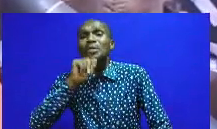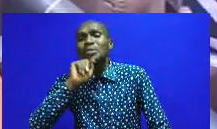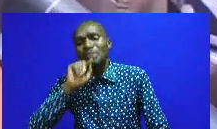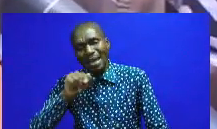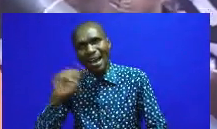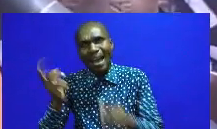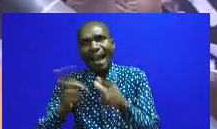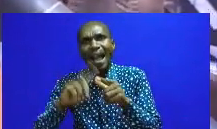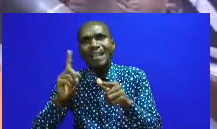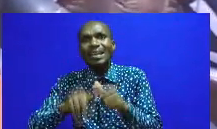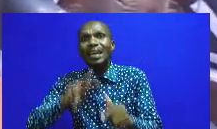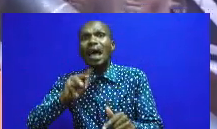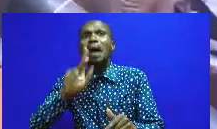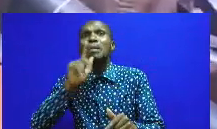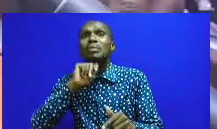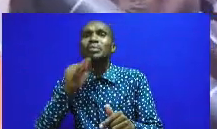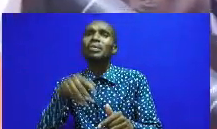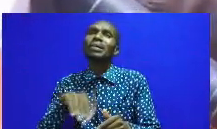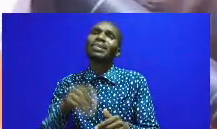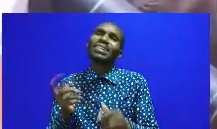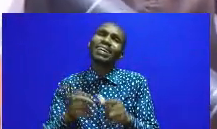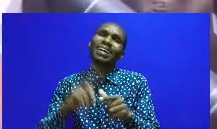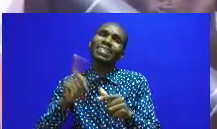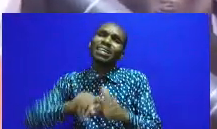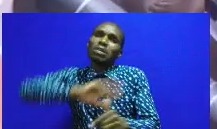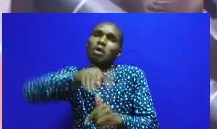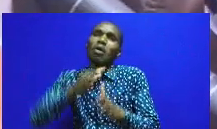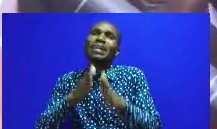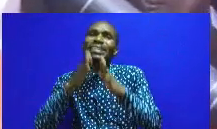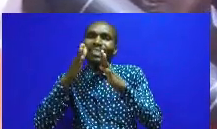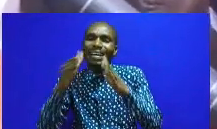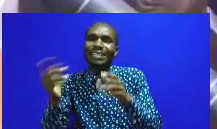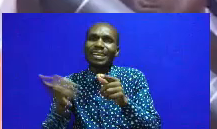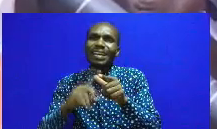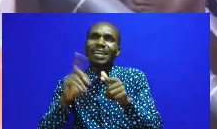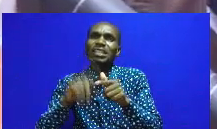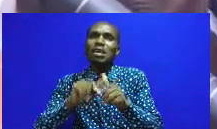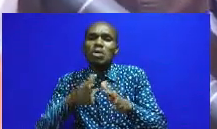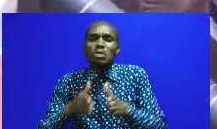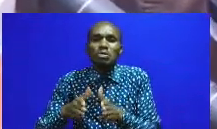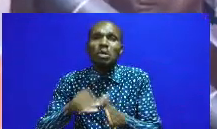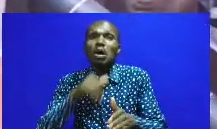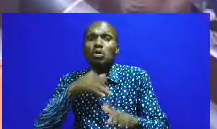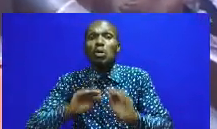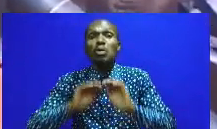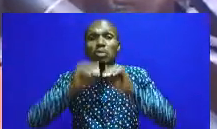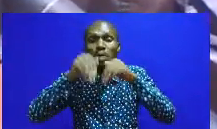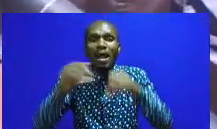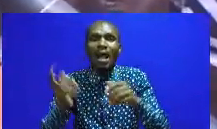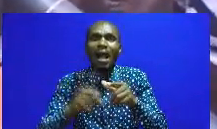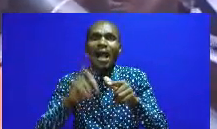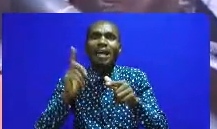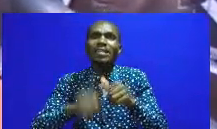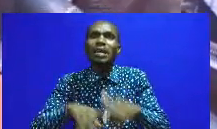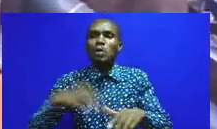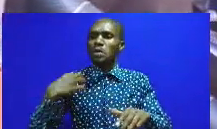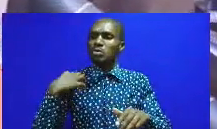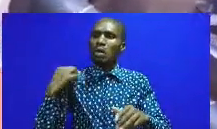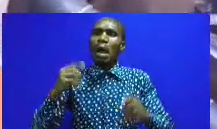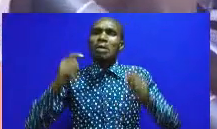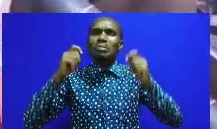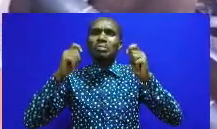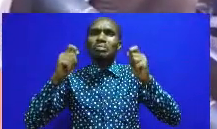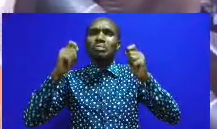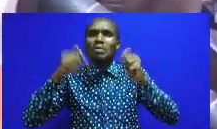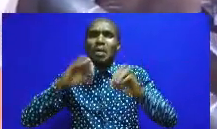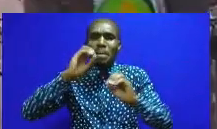ward MP kibagendi nabarai bande onyi pare tuli kuchikobe kwa matuta iko toka soka para